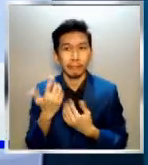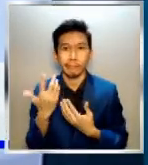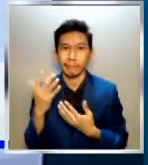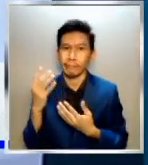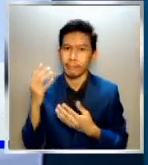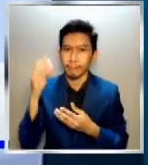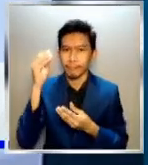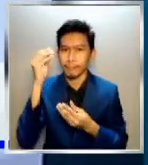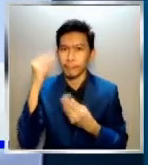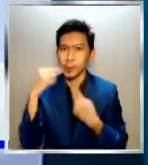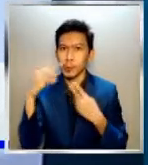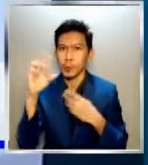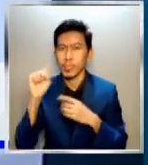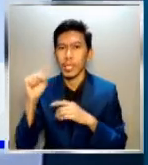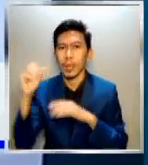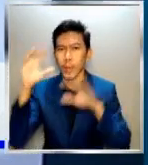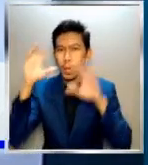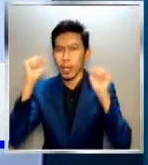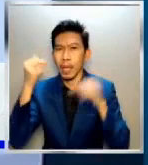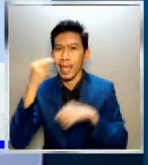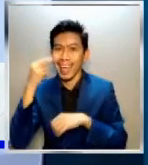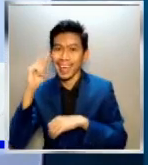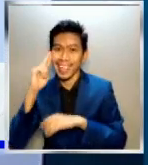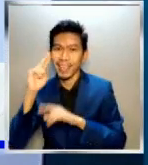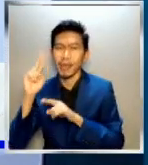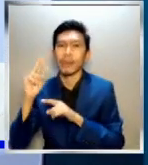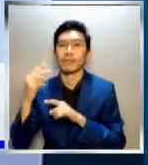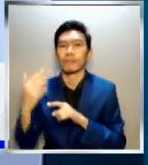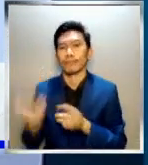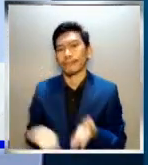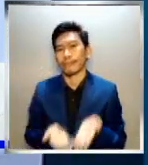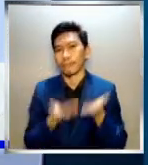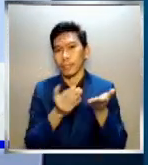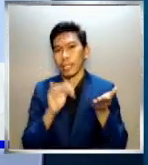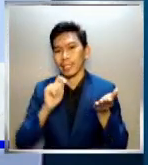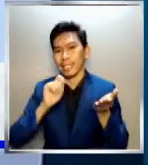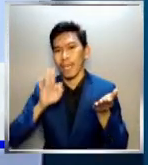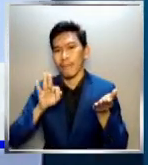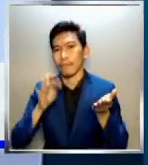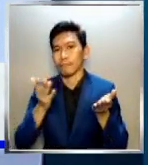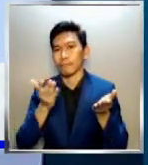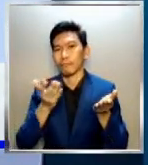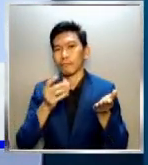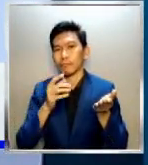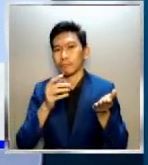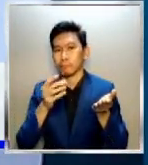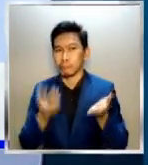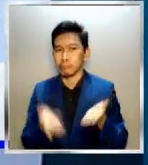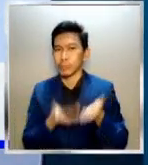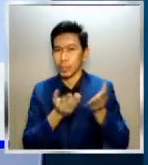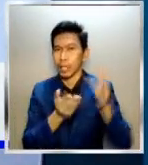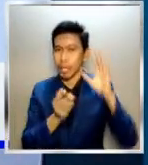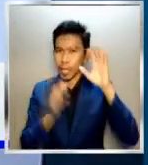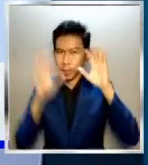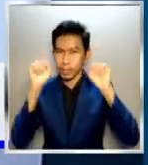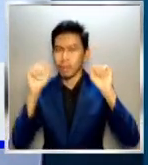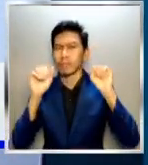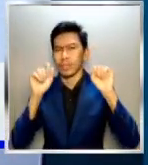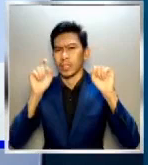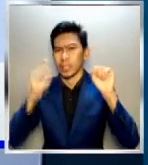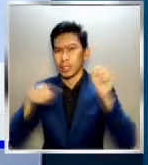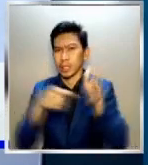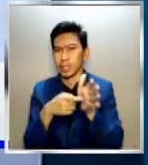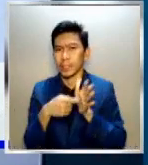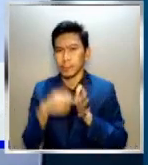Presidential Spokesperson Harry Roque, irerekomenda ng IATF sa presidente ang mandatory pa rin na pagsusuot ng face